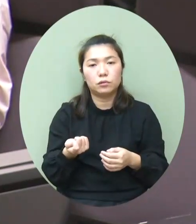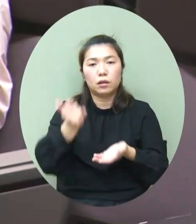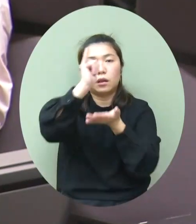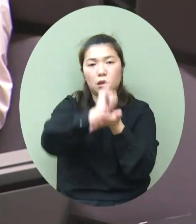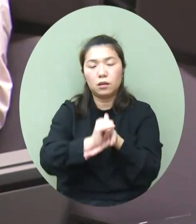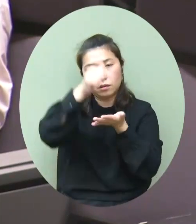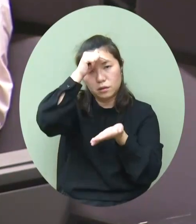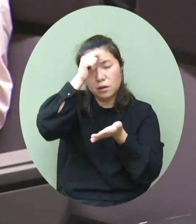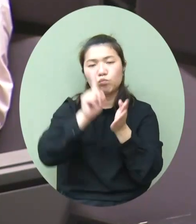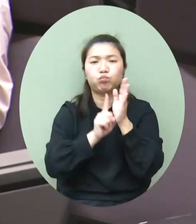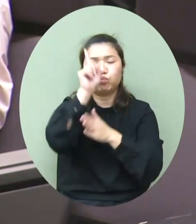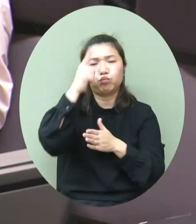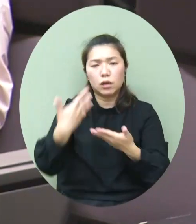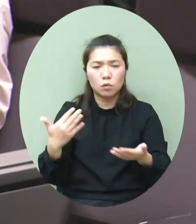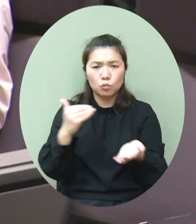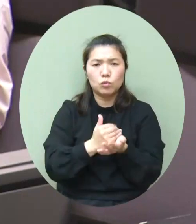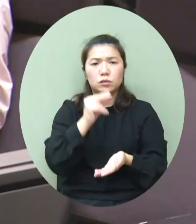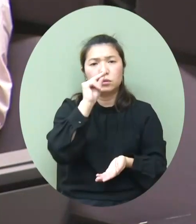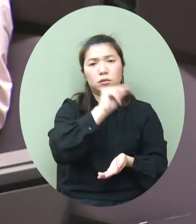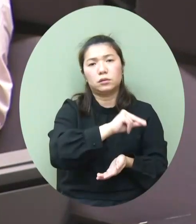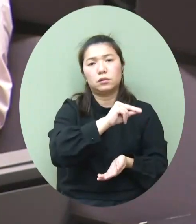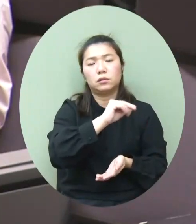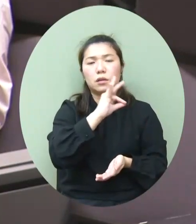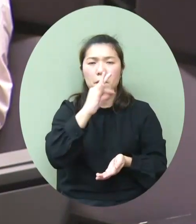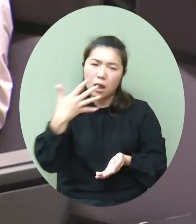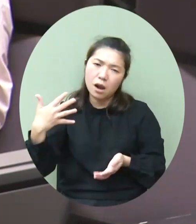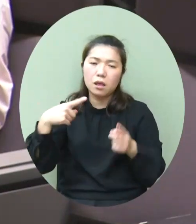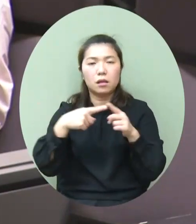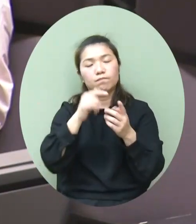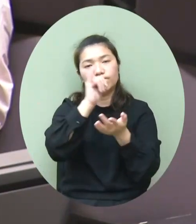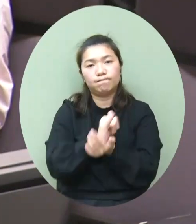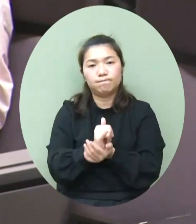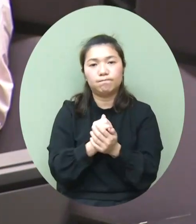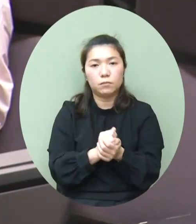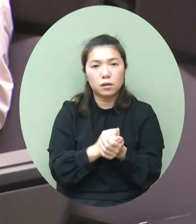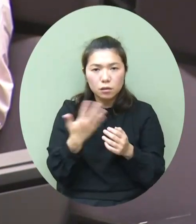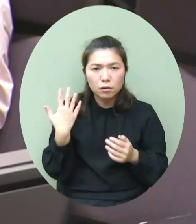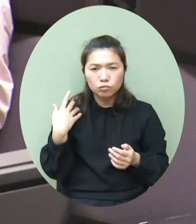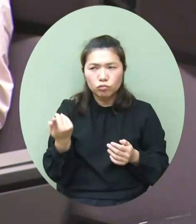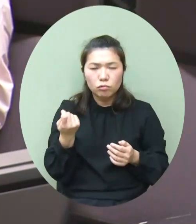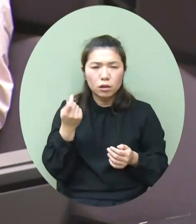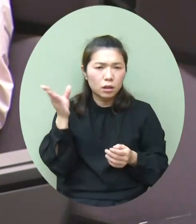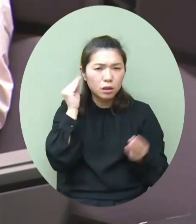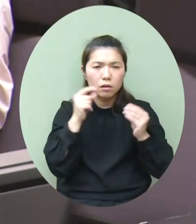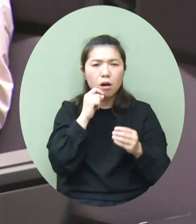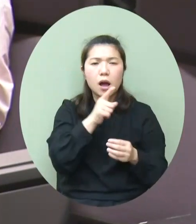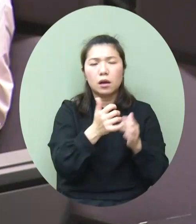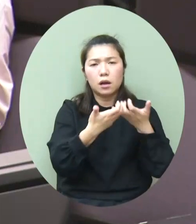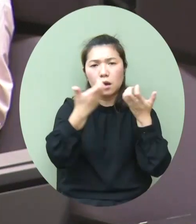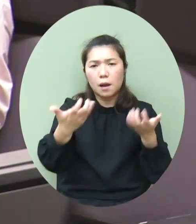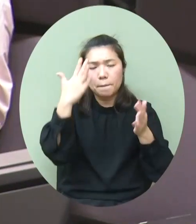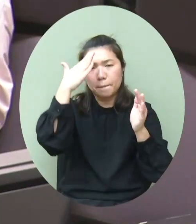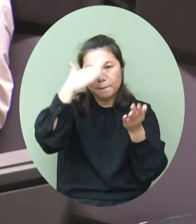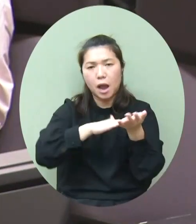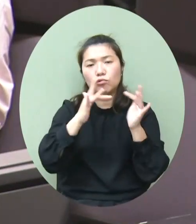期留医的人数不断上升，今天有7300多名病人，但我们知道隔离病床的使